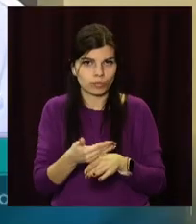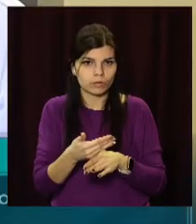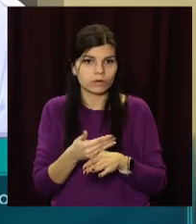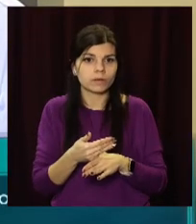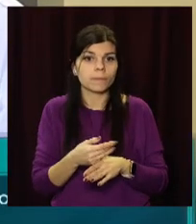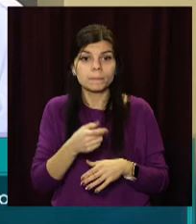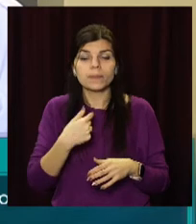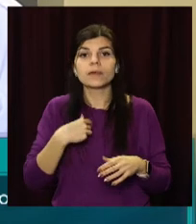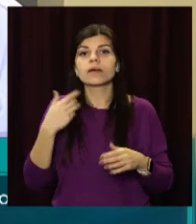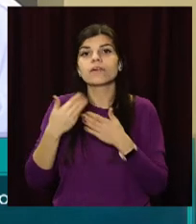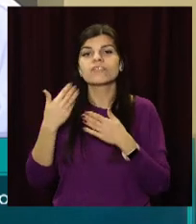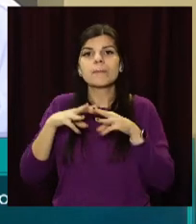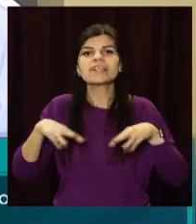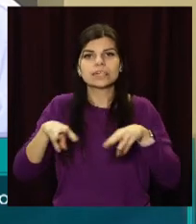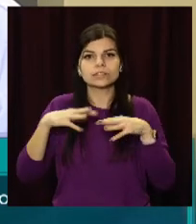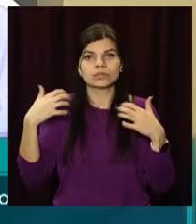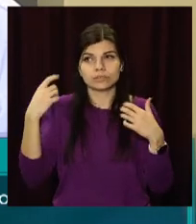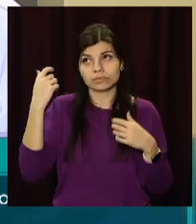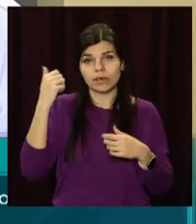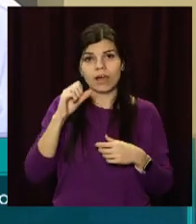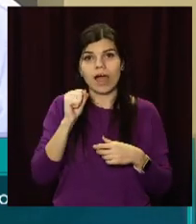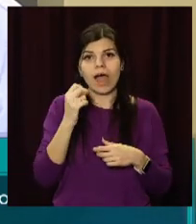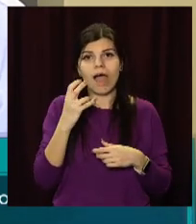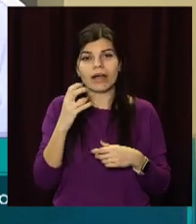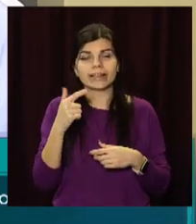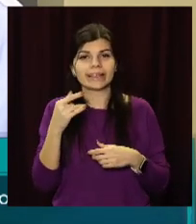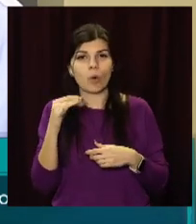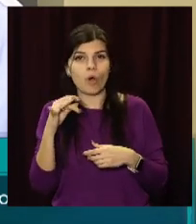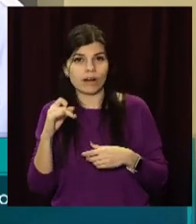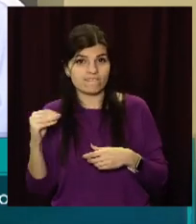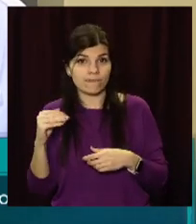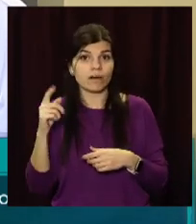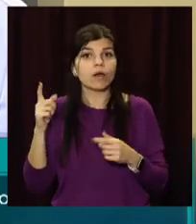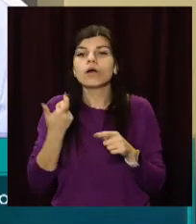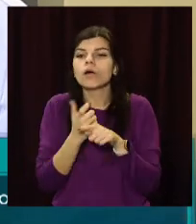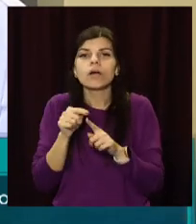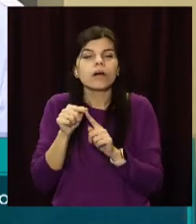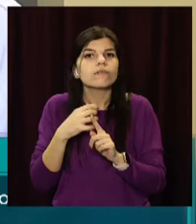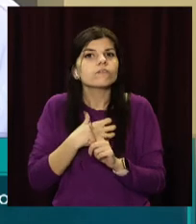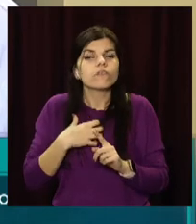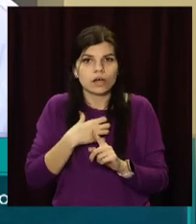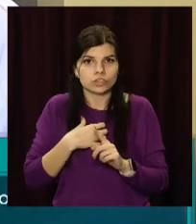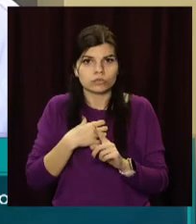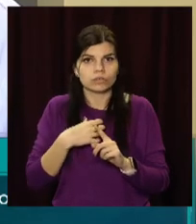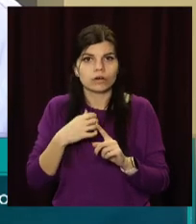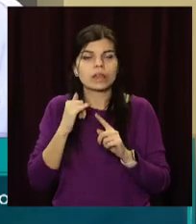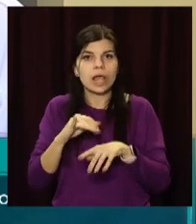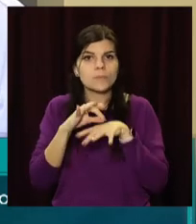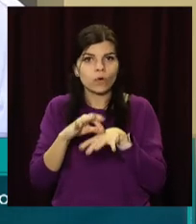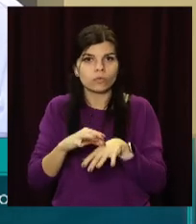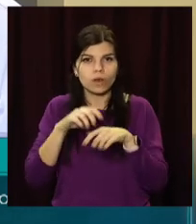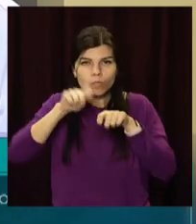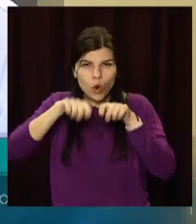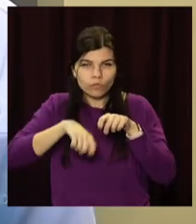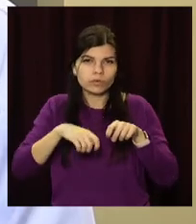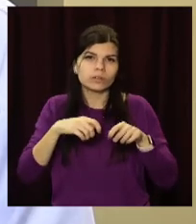від Міністерства охорони здоров'я, саме ангіограф, який є необхідним дуже пристроєм для проведення